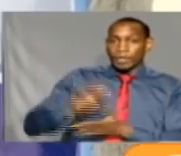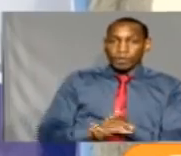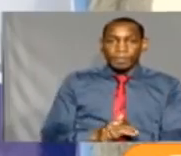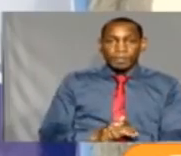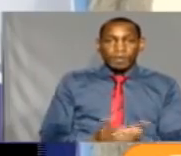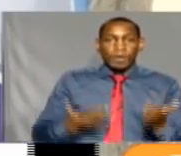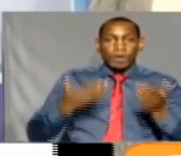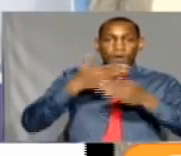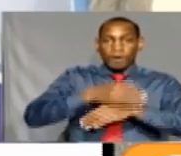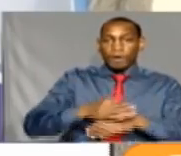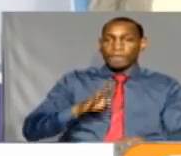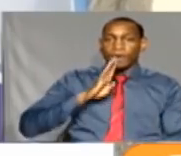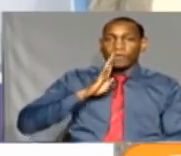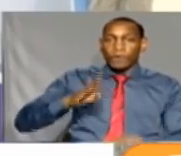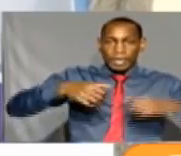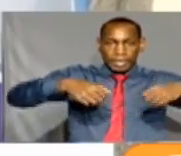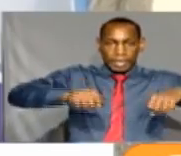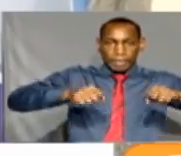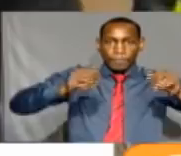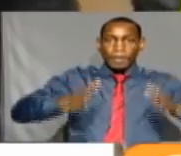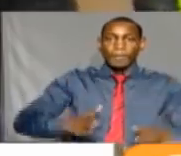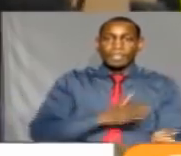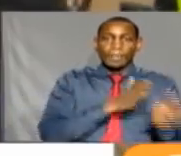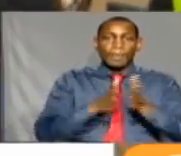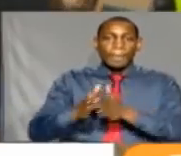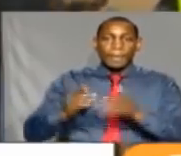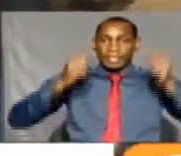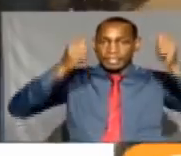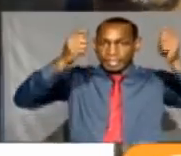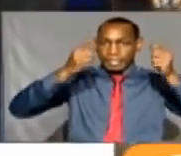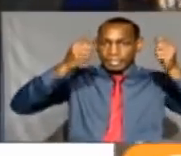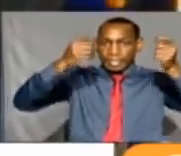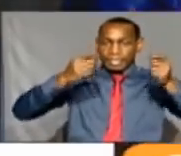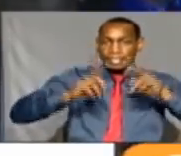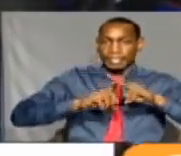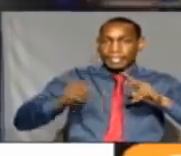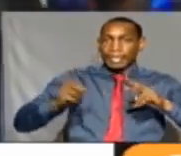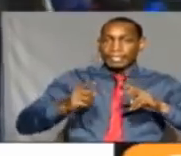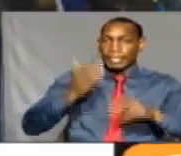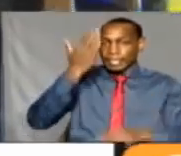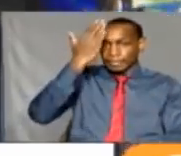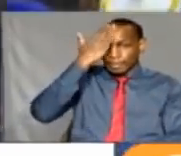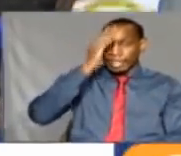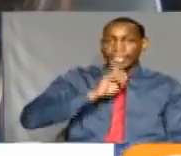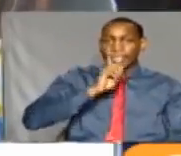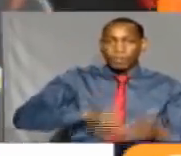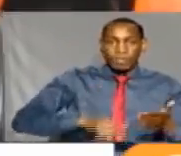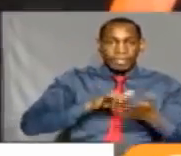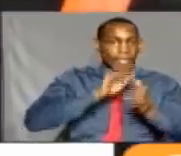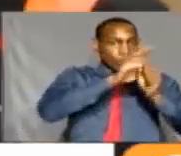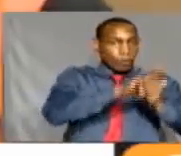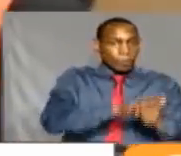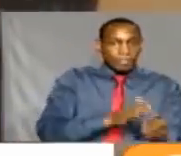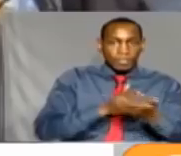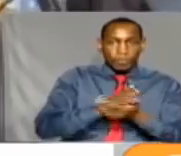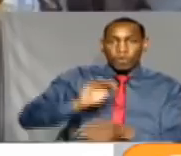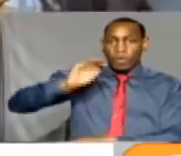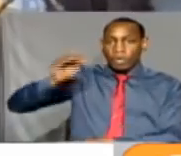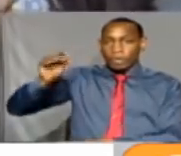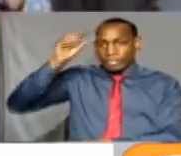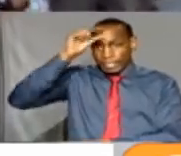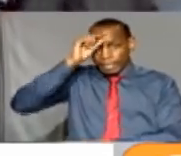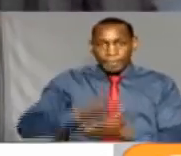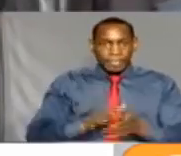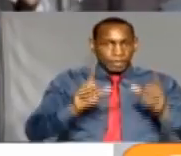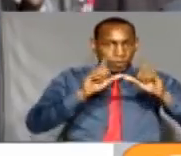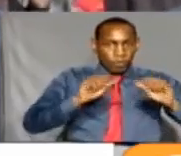zaidi ya wanabodaboda 400 wanapanga kufanya maandamano ndani ya mji kuanzia Jumatano kwa kile wanachokitaja kuwa kunyanyaswa na serikali ya kaunti.